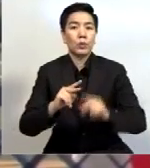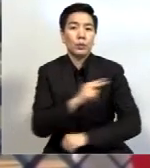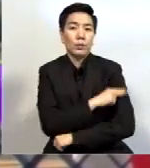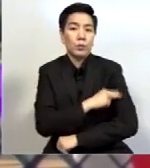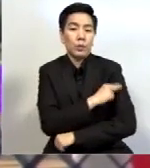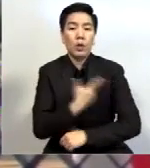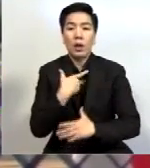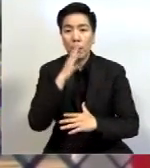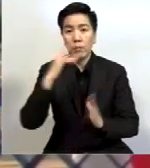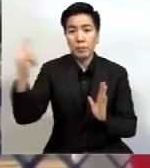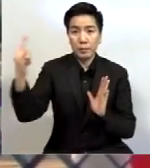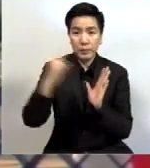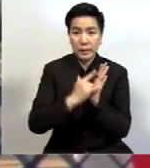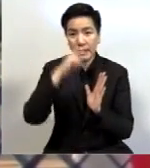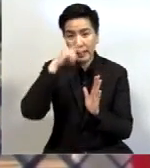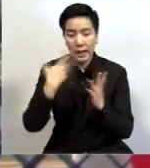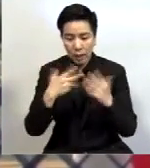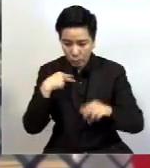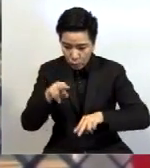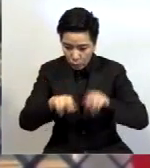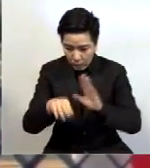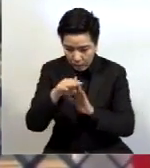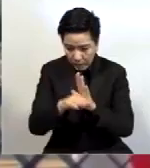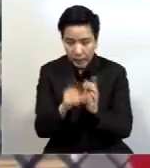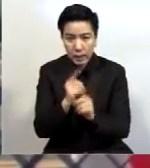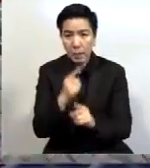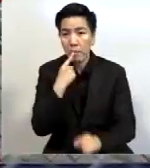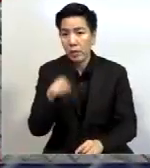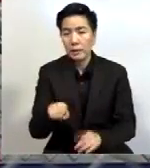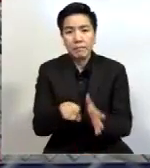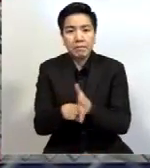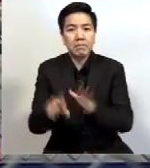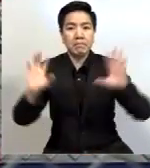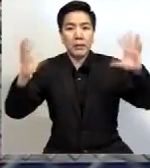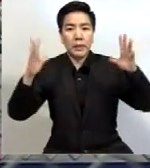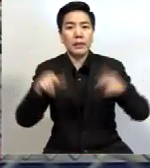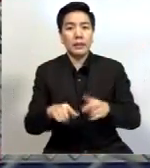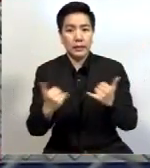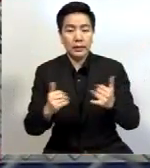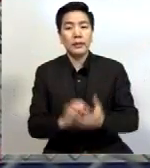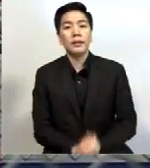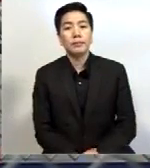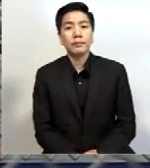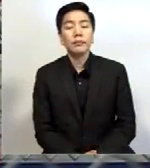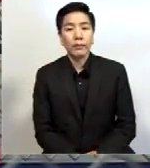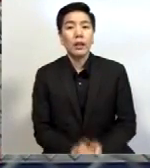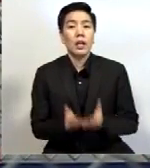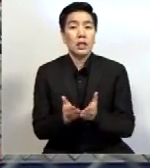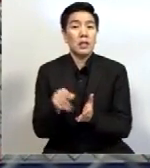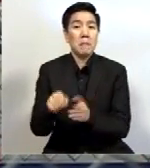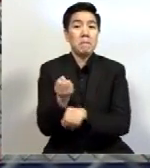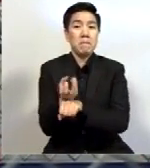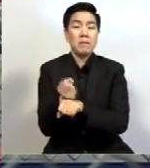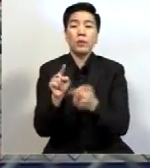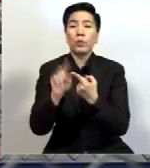ารณสุขเมื่อเดินทางถึงกลับประเทศไทยทันทีซึ่งก็ยืนยันได้ว่าไม่ติดเชื้อเริ่มแรกเนี่ยนะคะบนเรือ